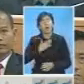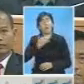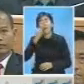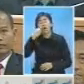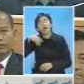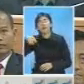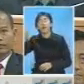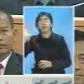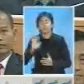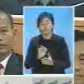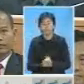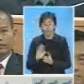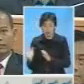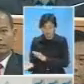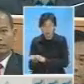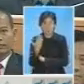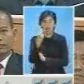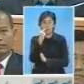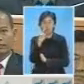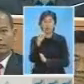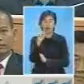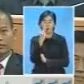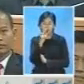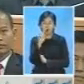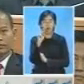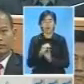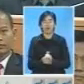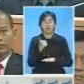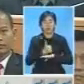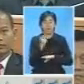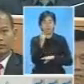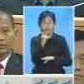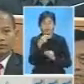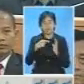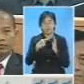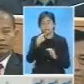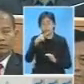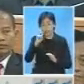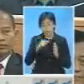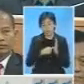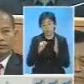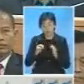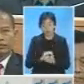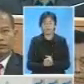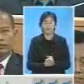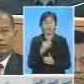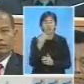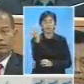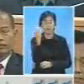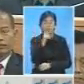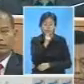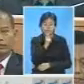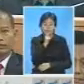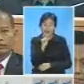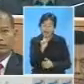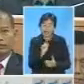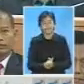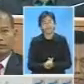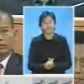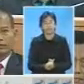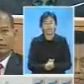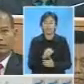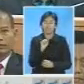ครับเช้ามาดูตามข่าวครับบอกว่ามีนายอำเภอปากเกร็ดคนหนึ่งไปออกรายการโทรทัศน์บอกว่าเขาว่ากัน